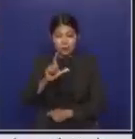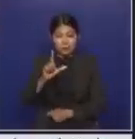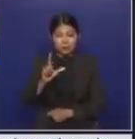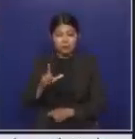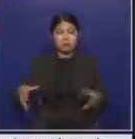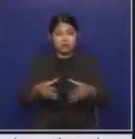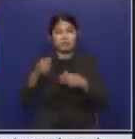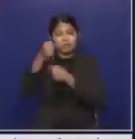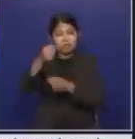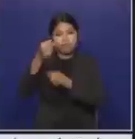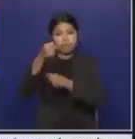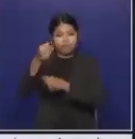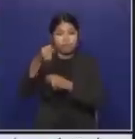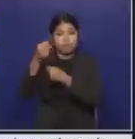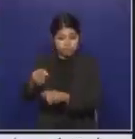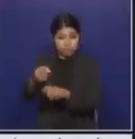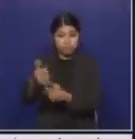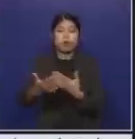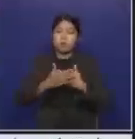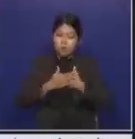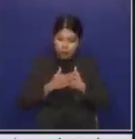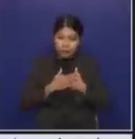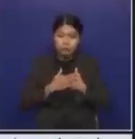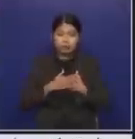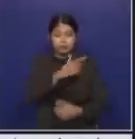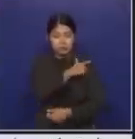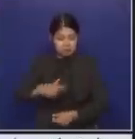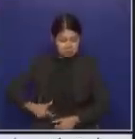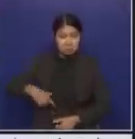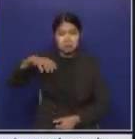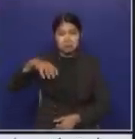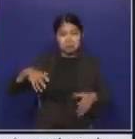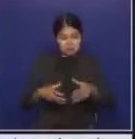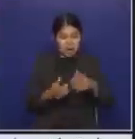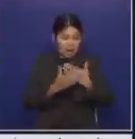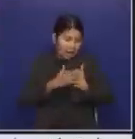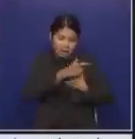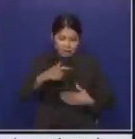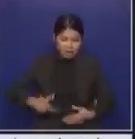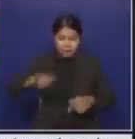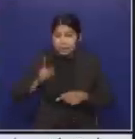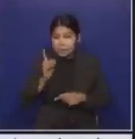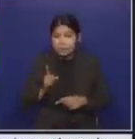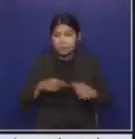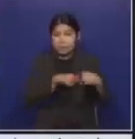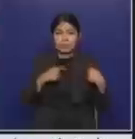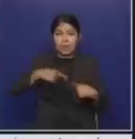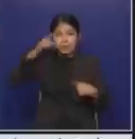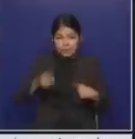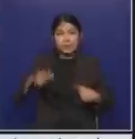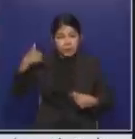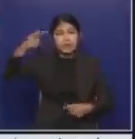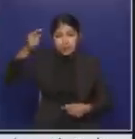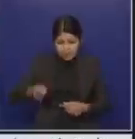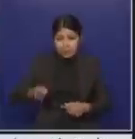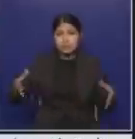เขาออกมาเคลื่อนไหวเพราะความรักและความห่วงใยในสถาบันพระมหากษัตริย์ด้วยใจจริงๆก็มีอยู่จริง